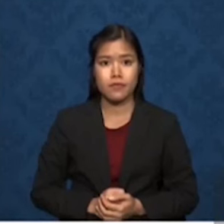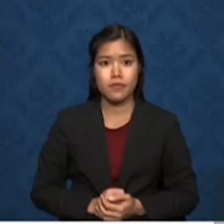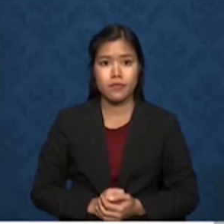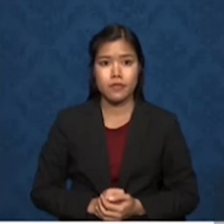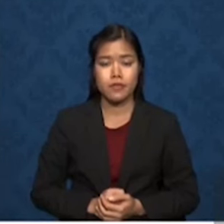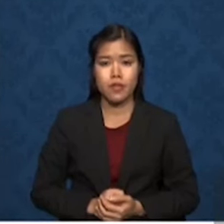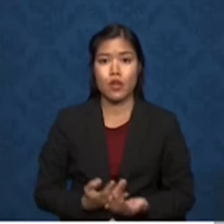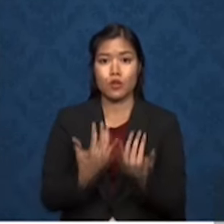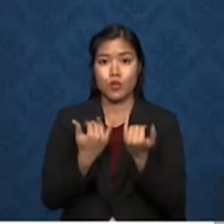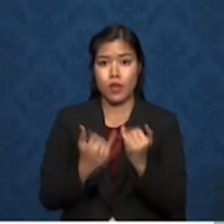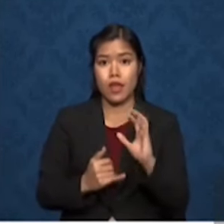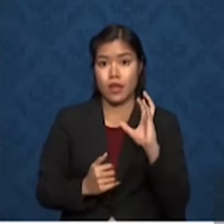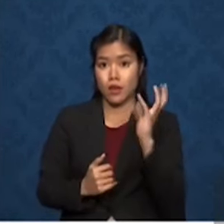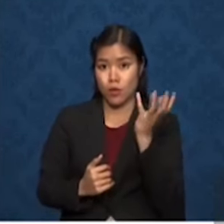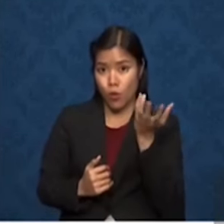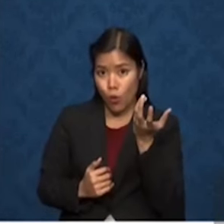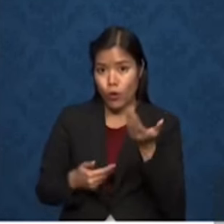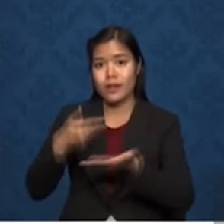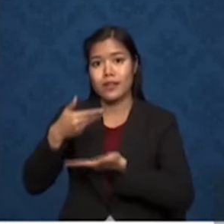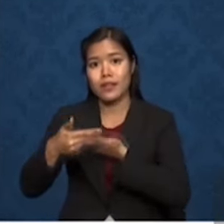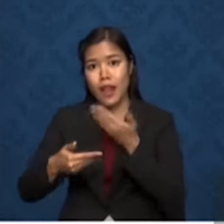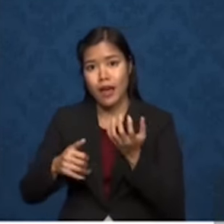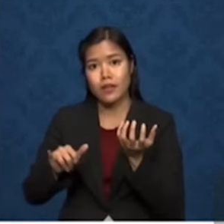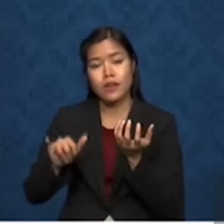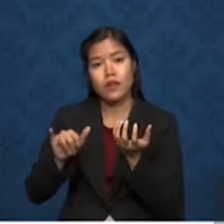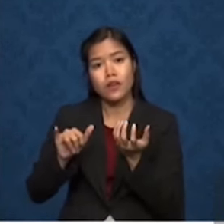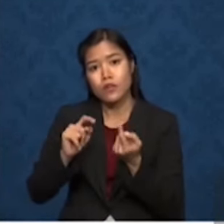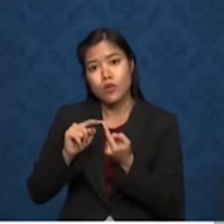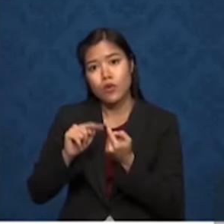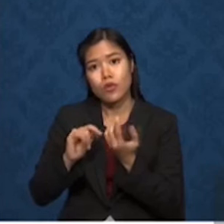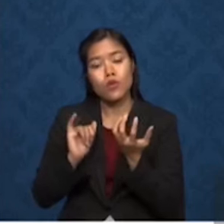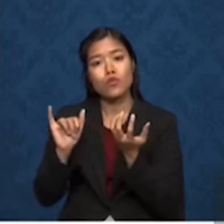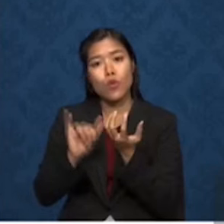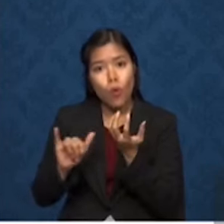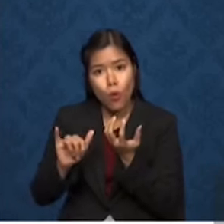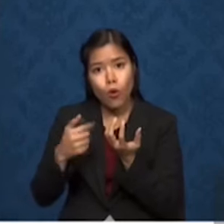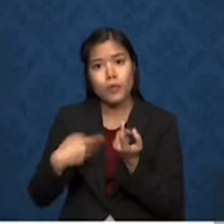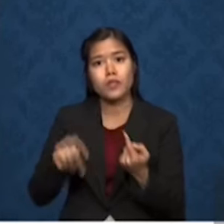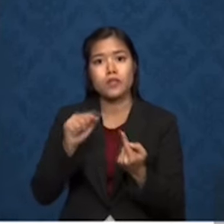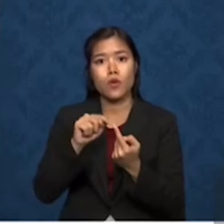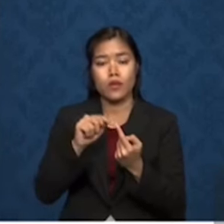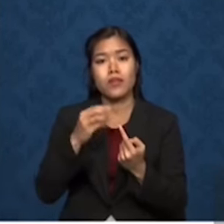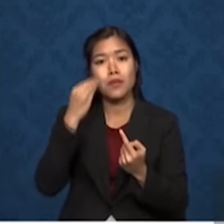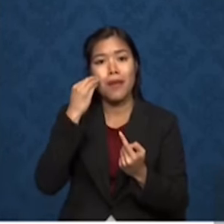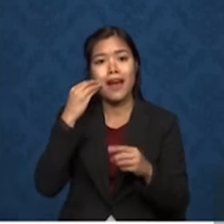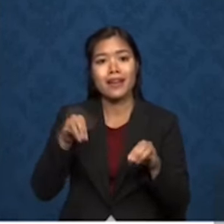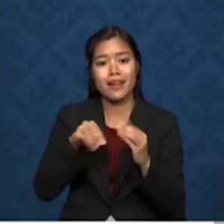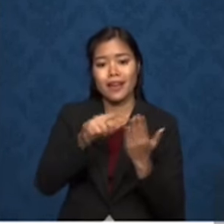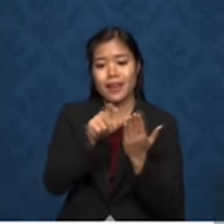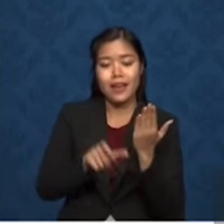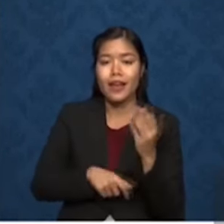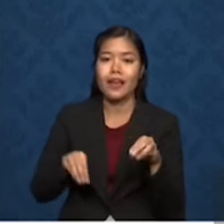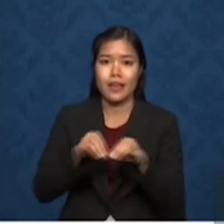ลูกเวทีโลกทั้งตลาดยุโรปตลาดแถวบ้านเราเพื่อนบ้านเราต่างก็ตื่นตัวในเรื่อง